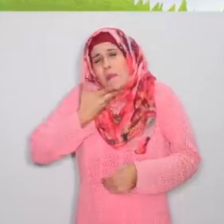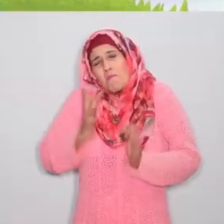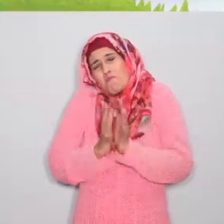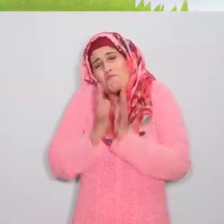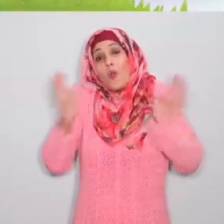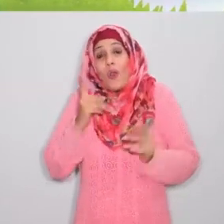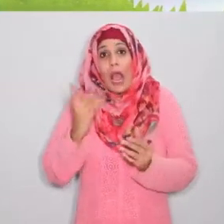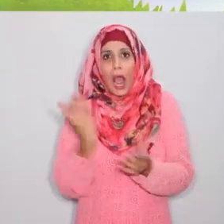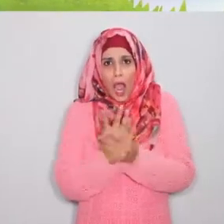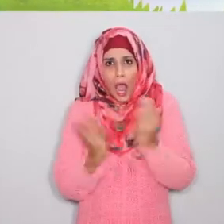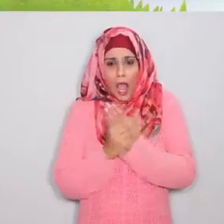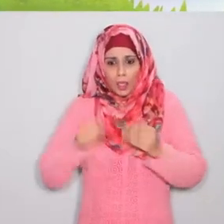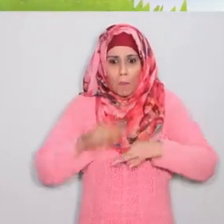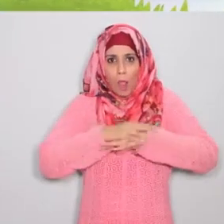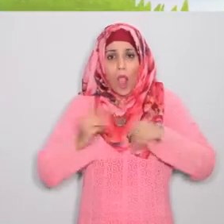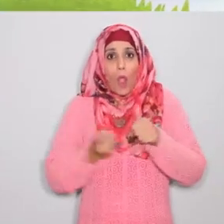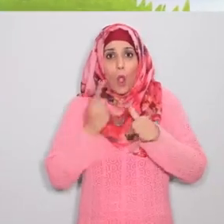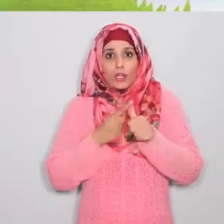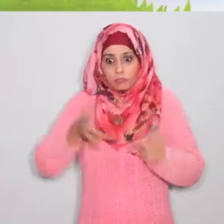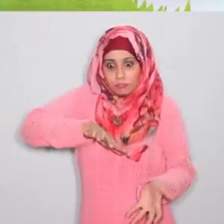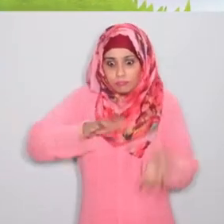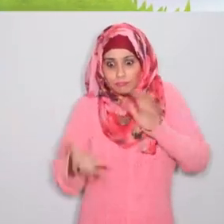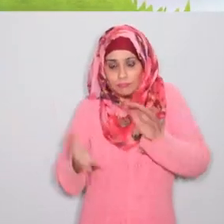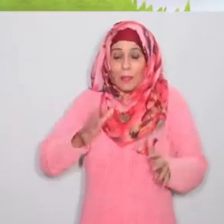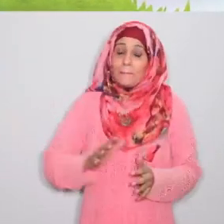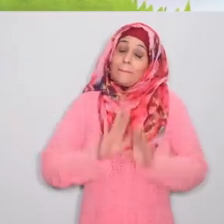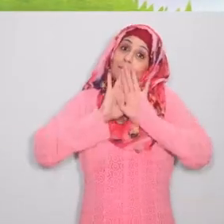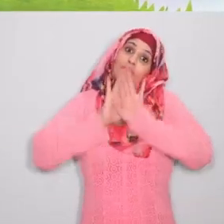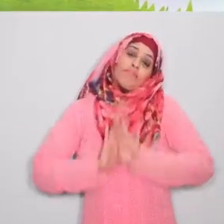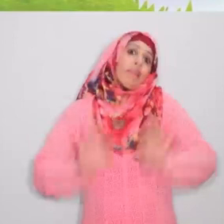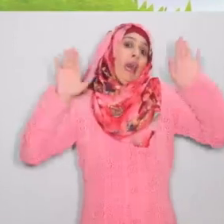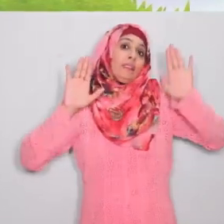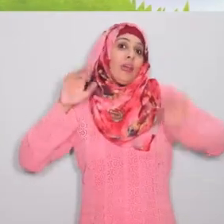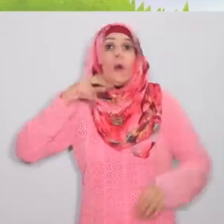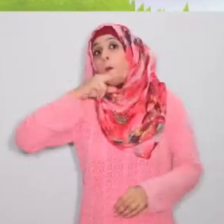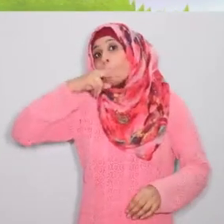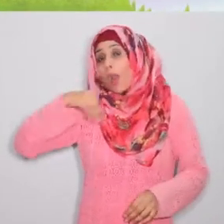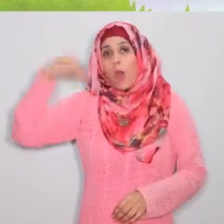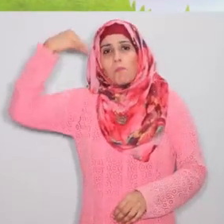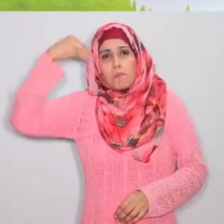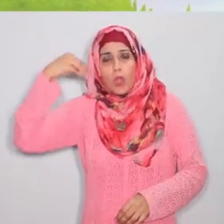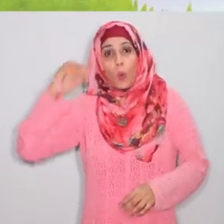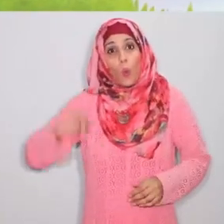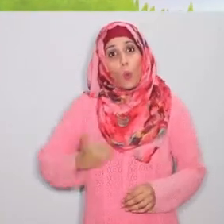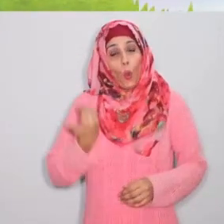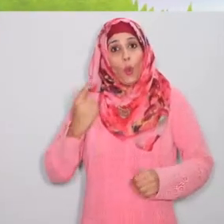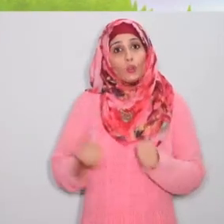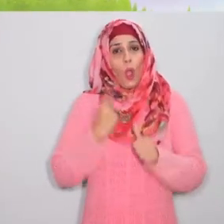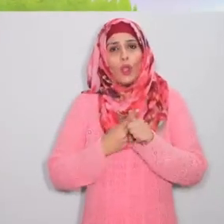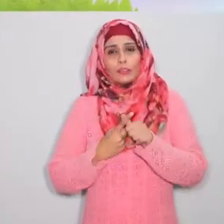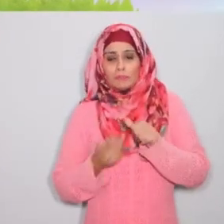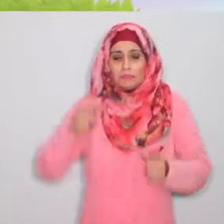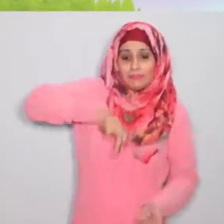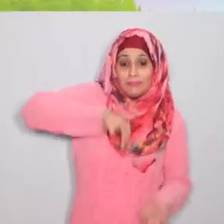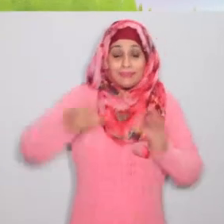पांव तो खुद से ही हिलने लगे। बस फिर तो नोनी बिना सोचे हिलने लगा, मटकने